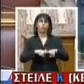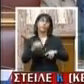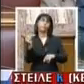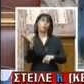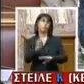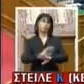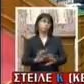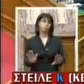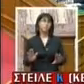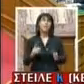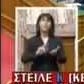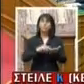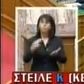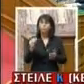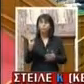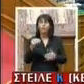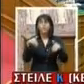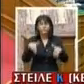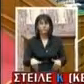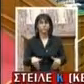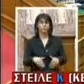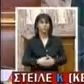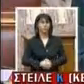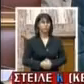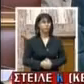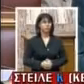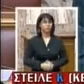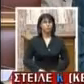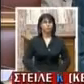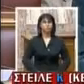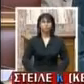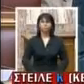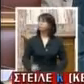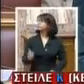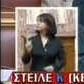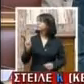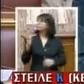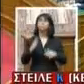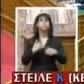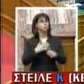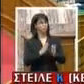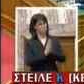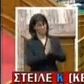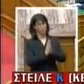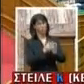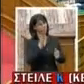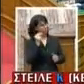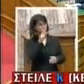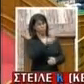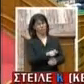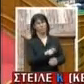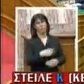Να τον σεβαστεί. Ναι, κύριε Πάγκαλε. Ναι. Παρακαλώ να ακούσουμε τον κύριο Τσίπρα. Παρακαλώ.